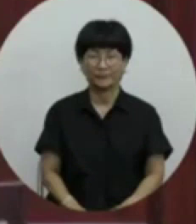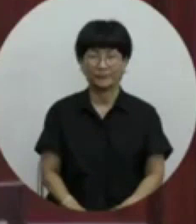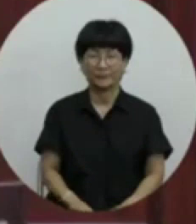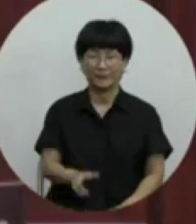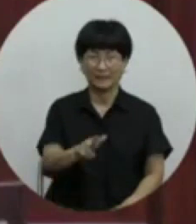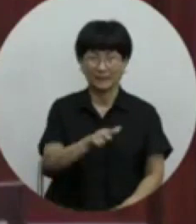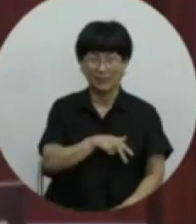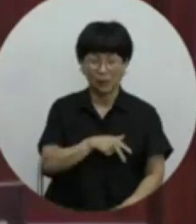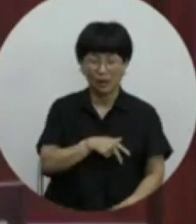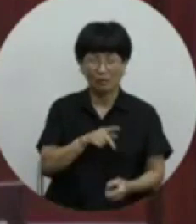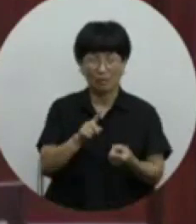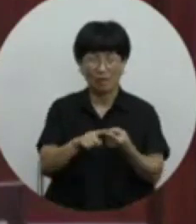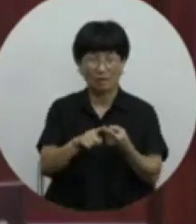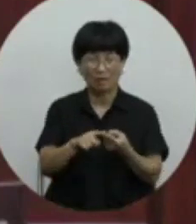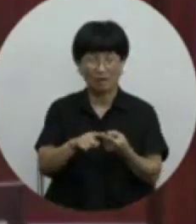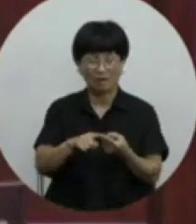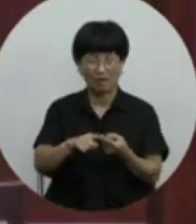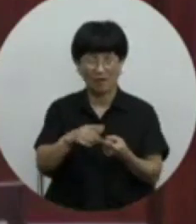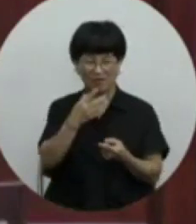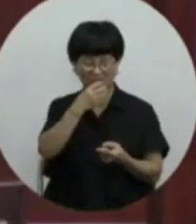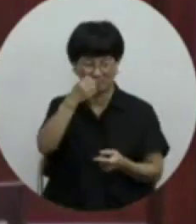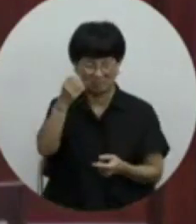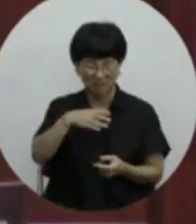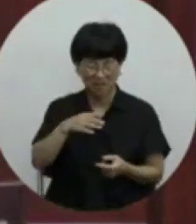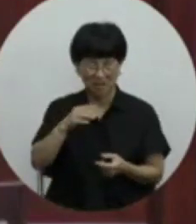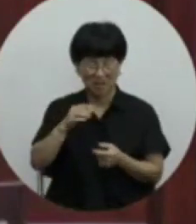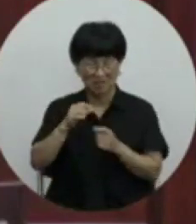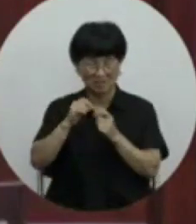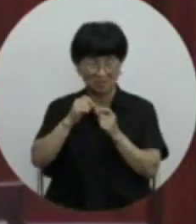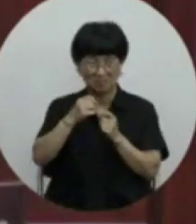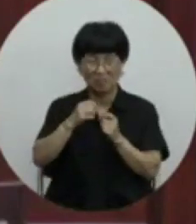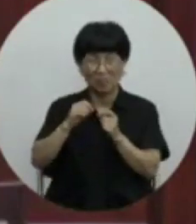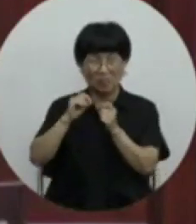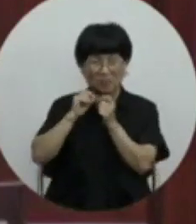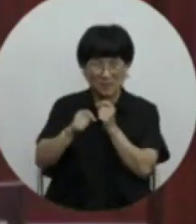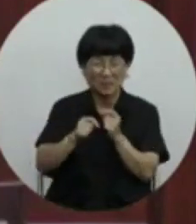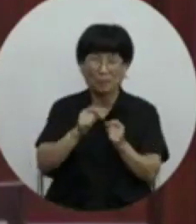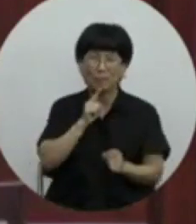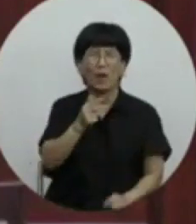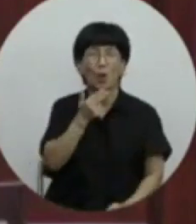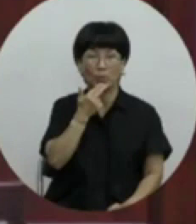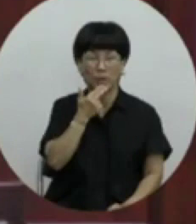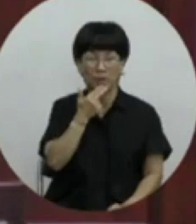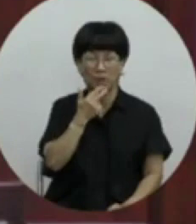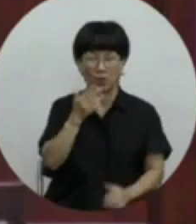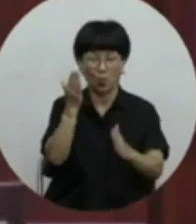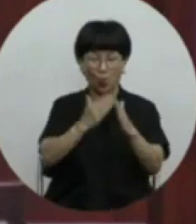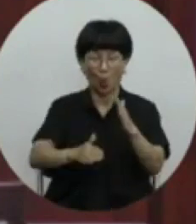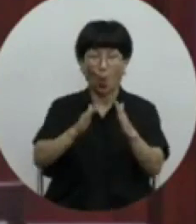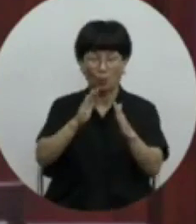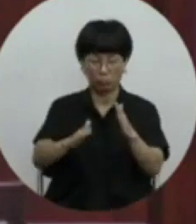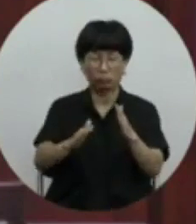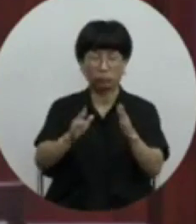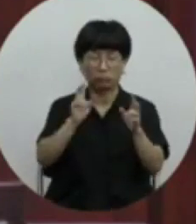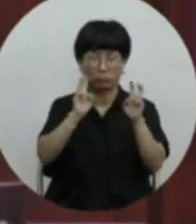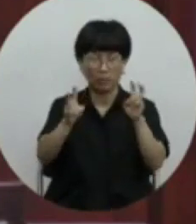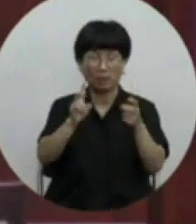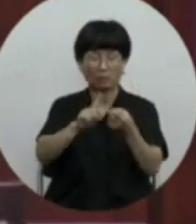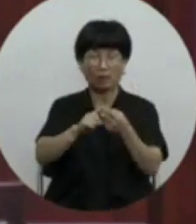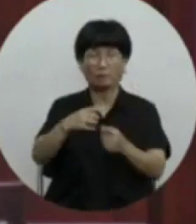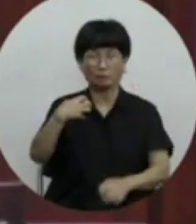의회를 우롱하고 시민을 기만하지 말아야 하며 공사 전환에 대한 책임을 완전히 져야 한다 또 이런